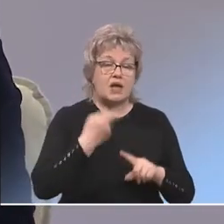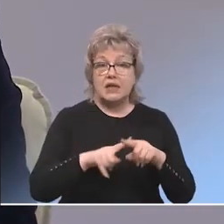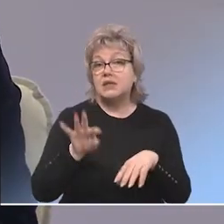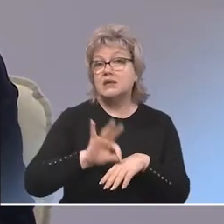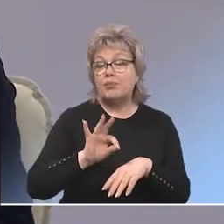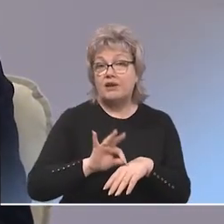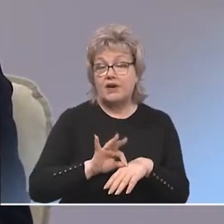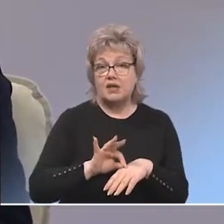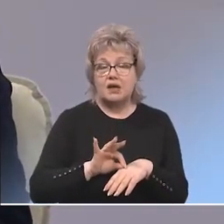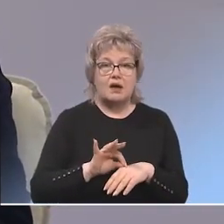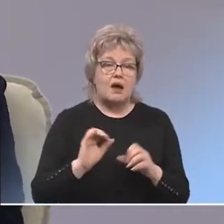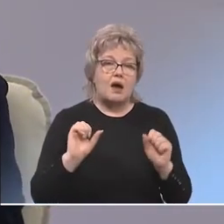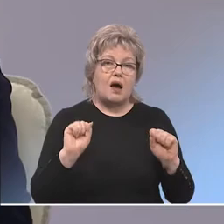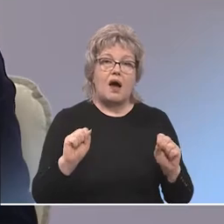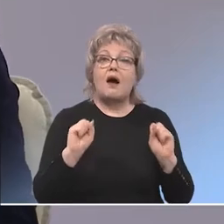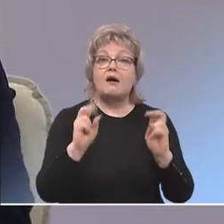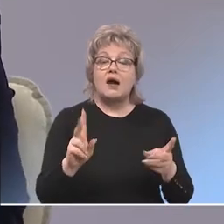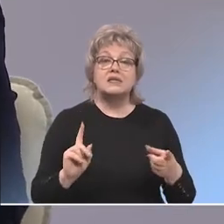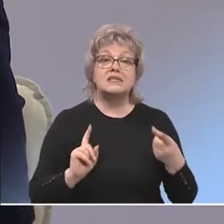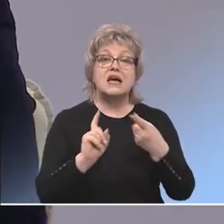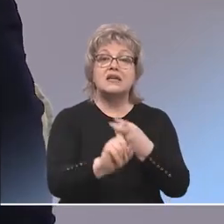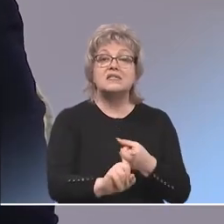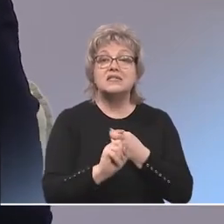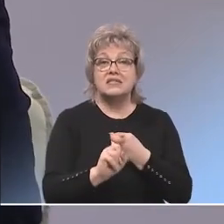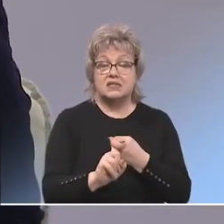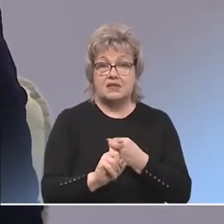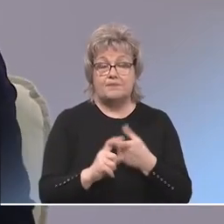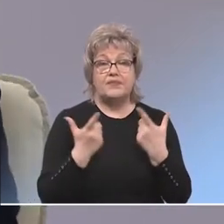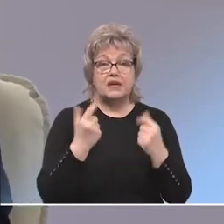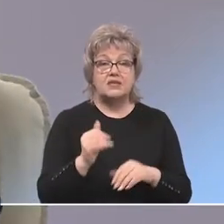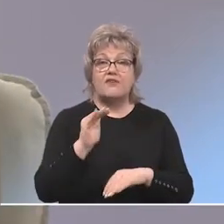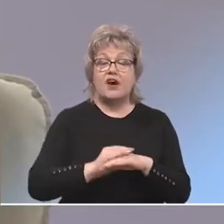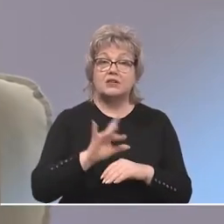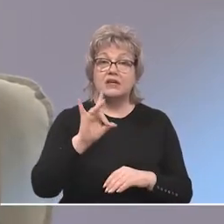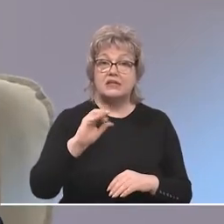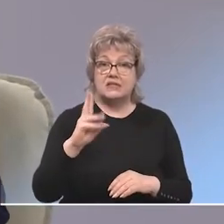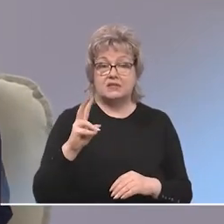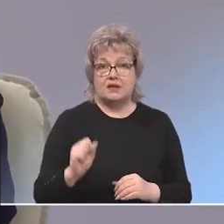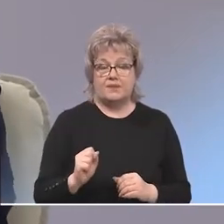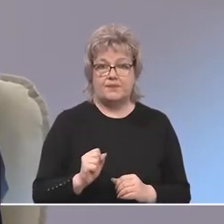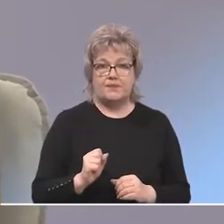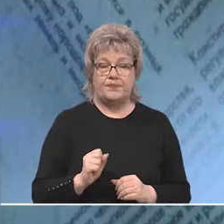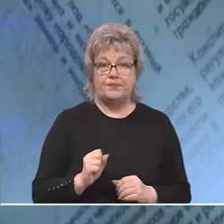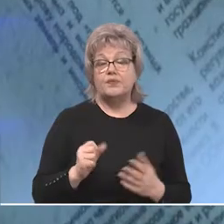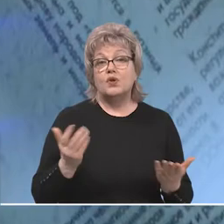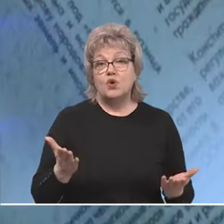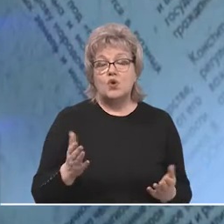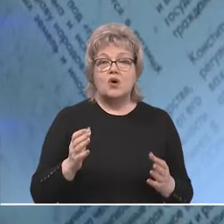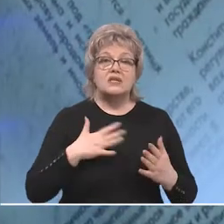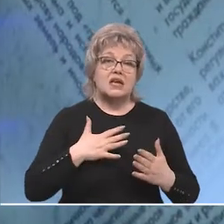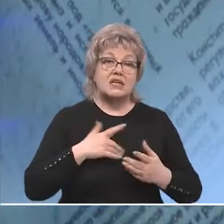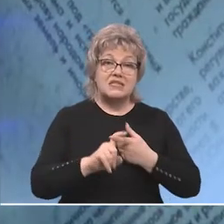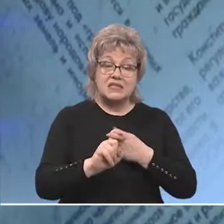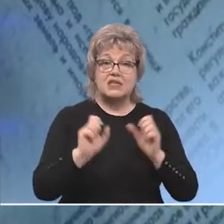заболевания. Как заразиться? То есть, где фактор риска? То есть, как можно заразиться им? Заразиться можно